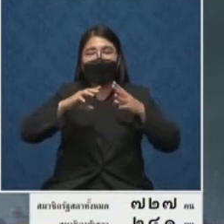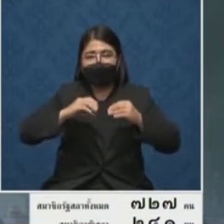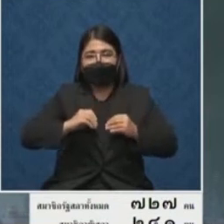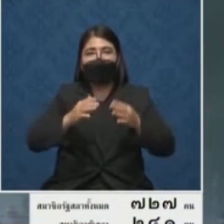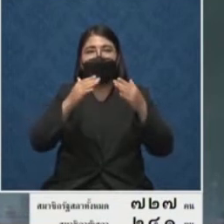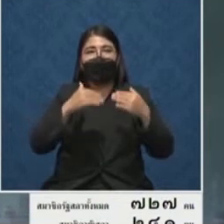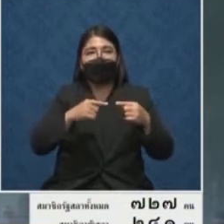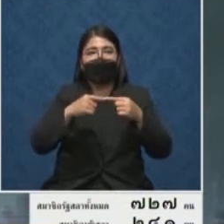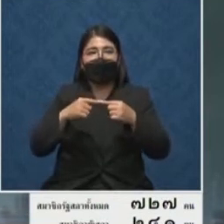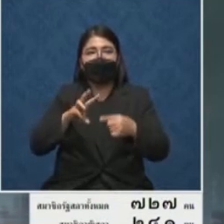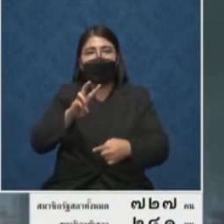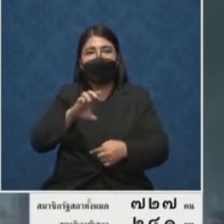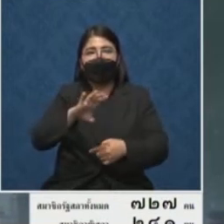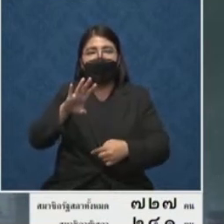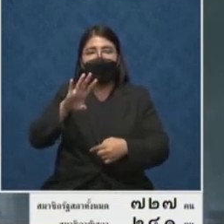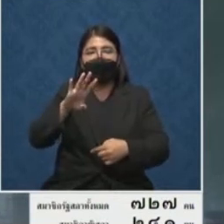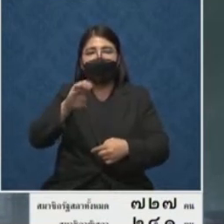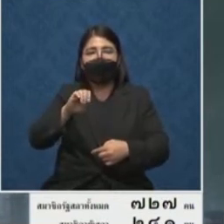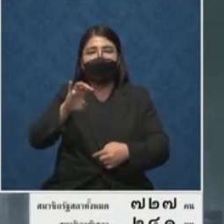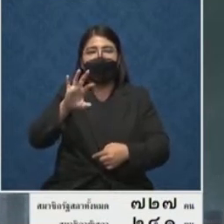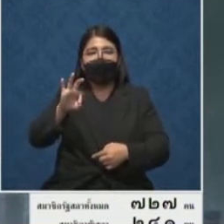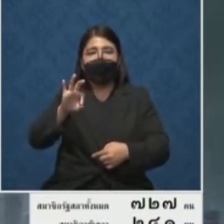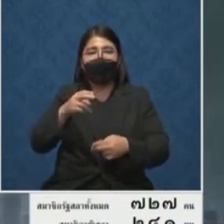การ3รับหลักการ4รับหลักการ